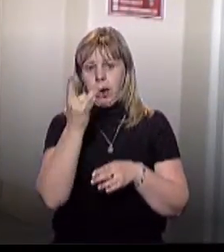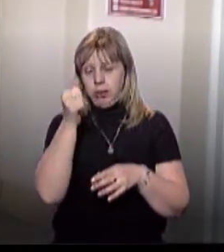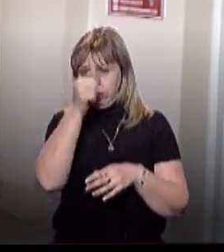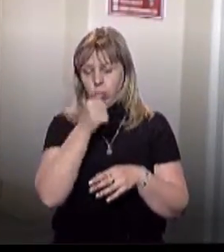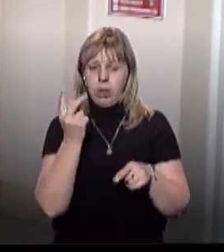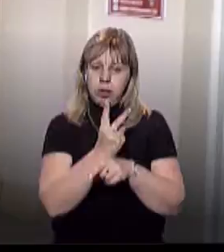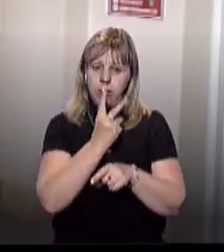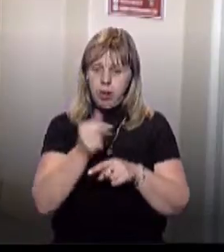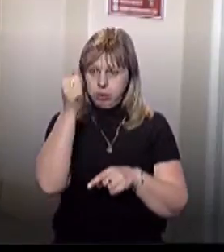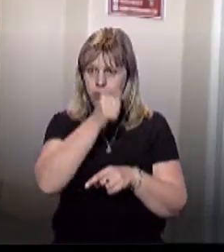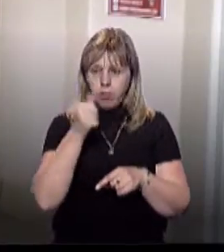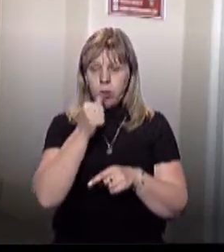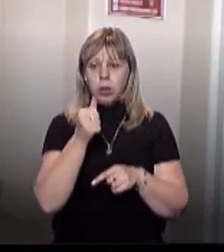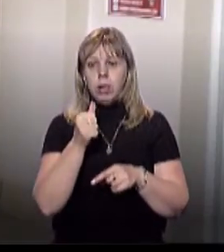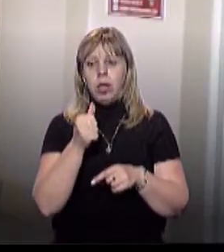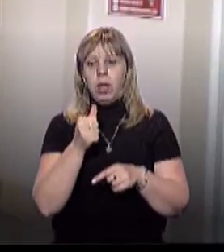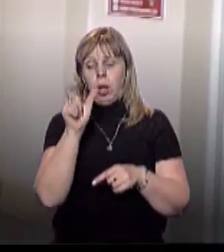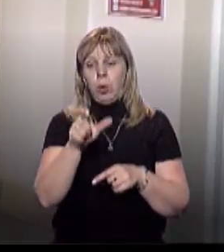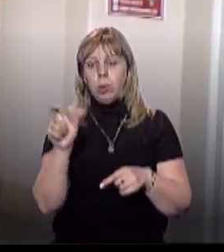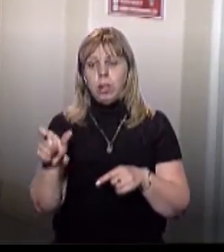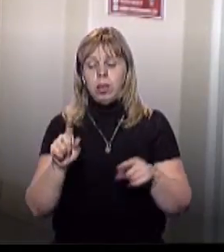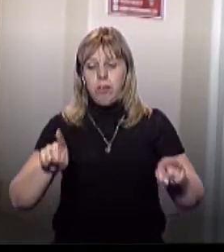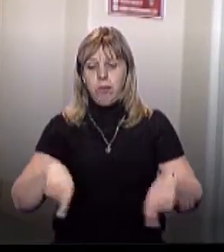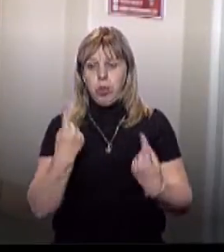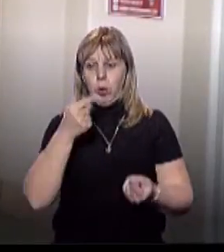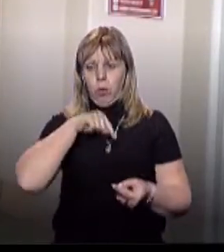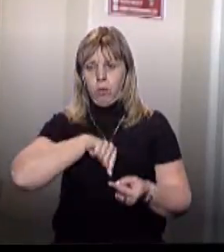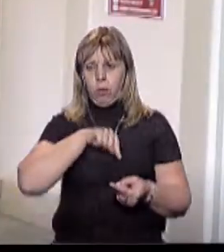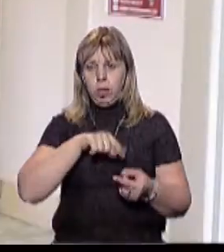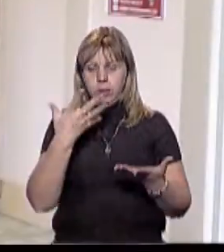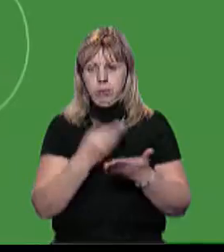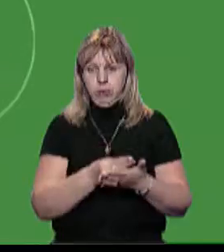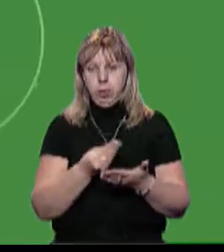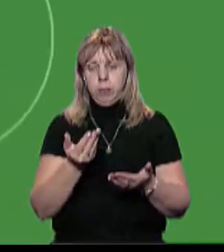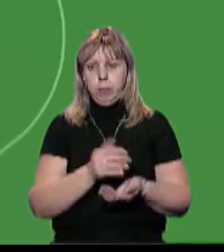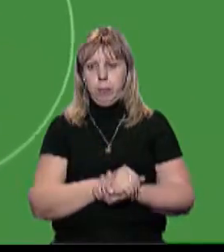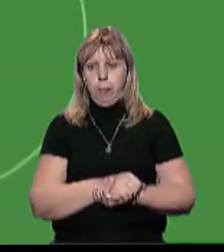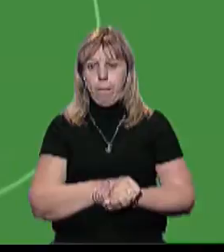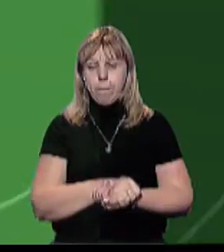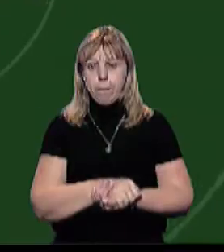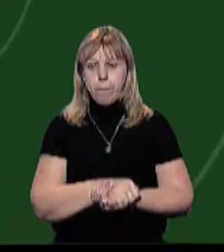або двічі раз на рік, людина відновлює свій організм.